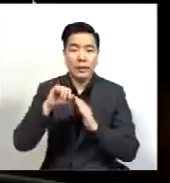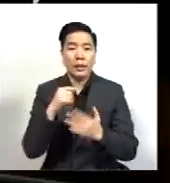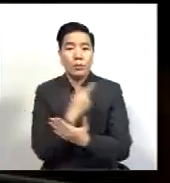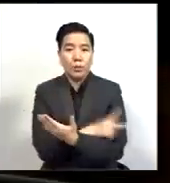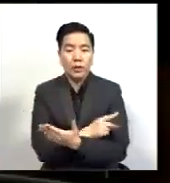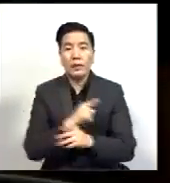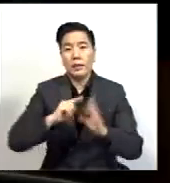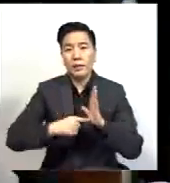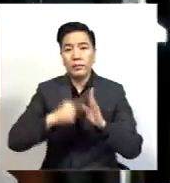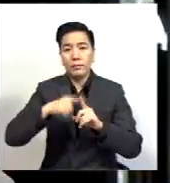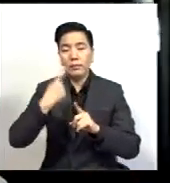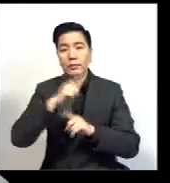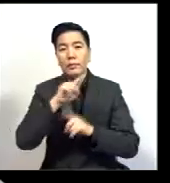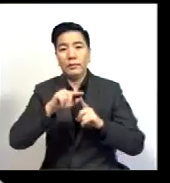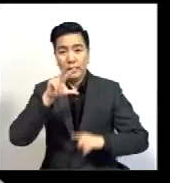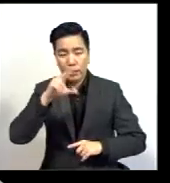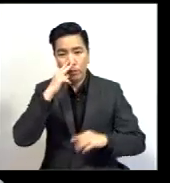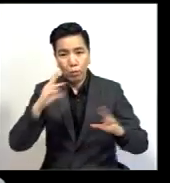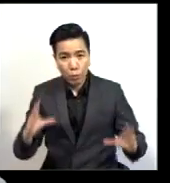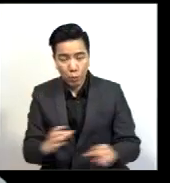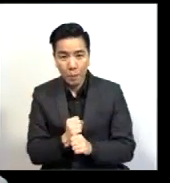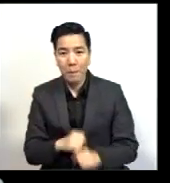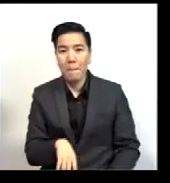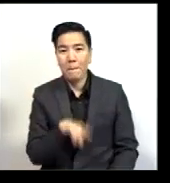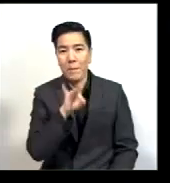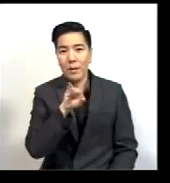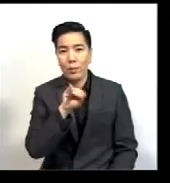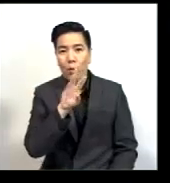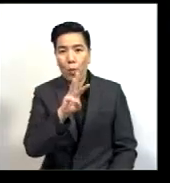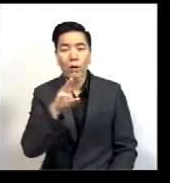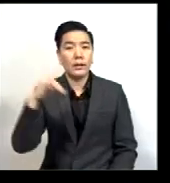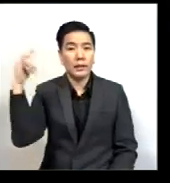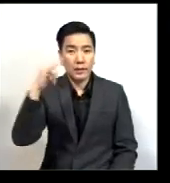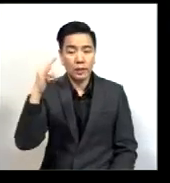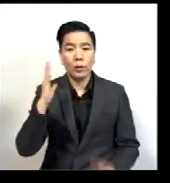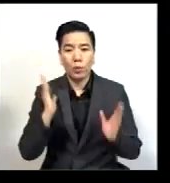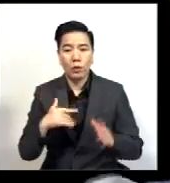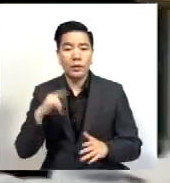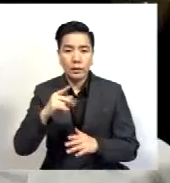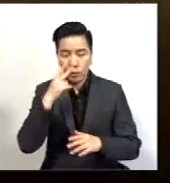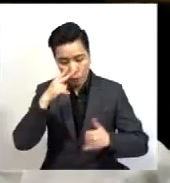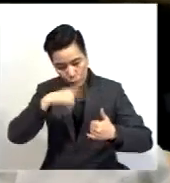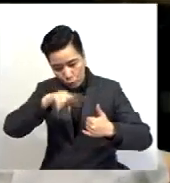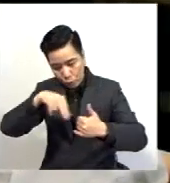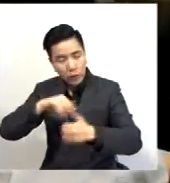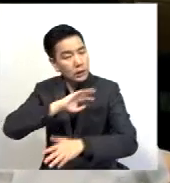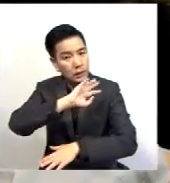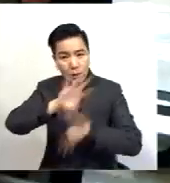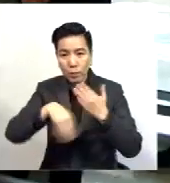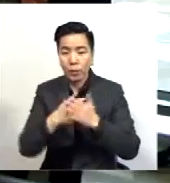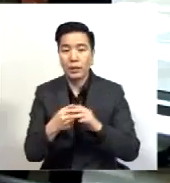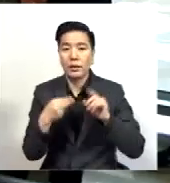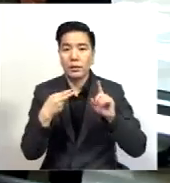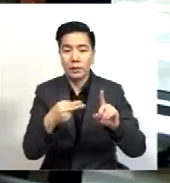แต่วันที่3มกราคมเป็นต้นมารวมแล้ว86เที่ยวบินผู้โดยสารและลูกเรือก็ได้รับการตรวจคัดกรองทั้งหมด